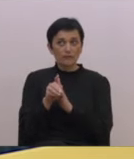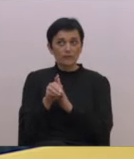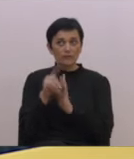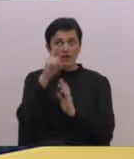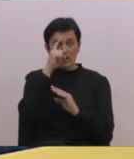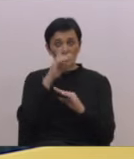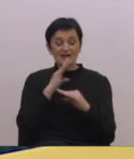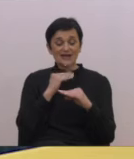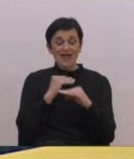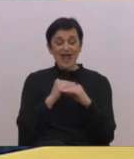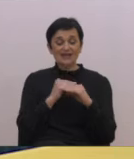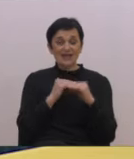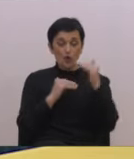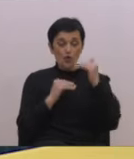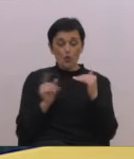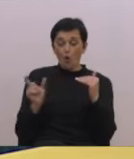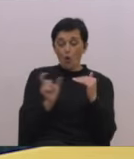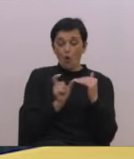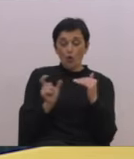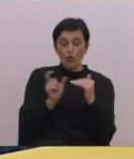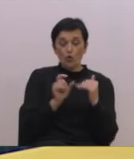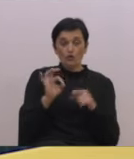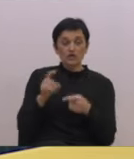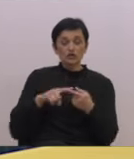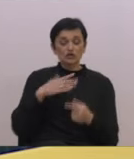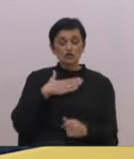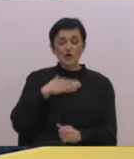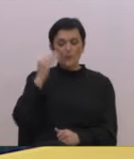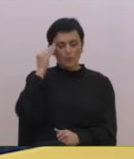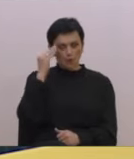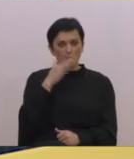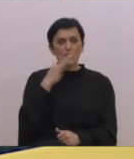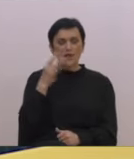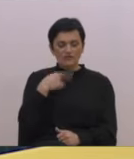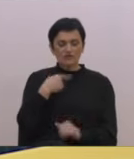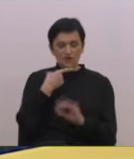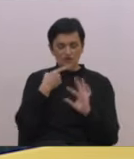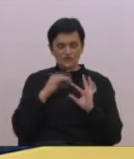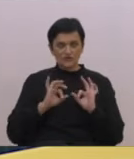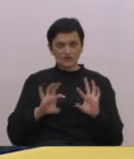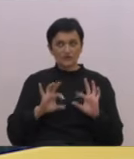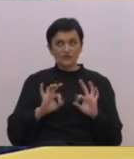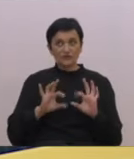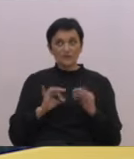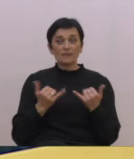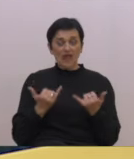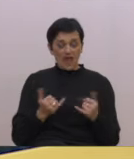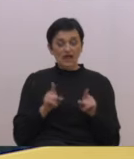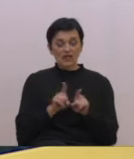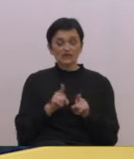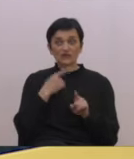გენდერულ კვოტებთან დაკავშირებით ჩემი პოზიცია არაერთხელ გამომიხატავს და ახლაც ასე